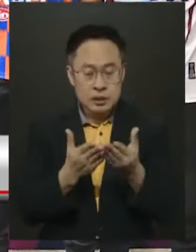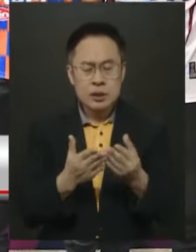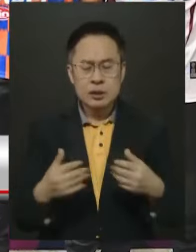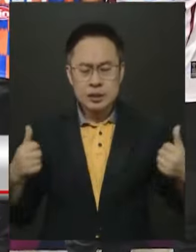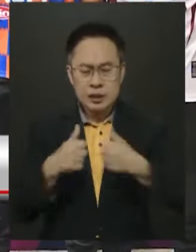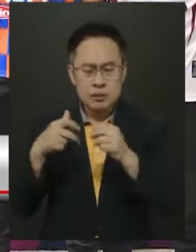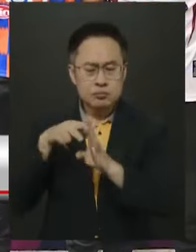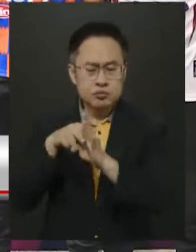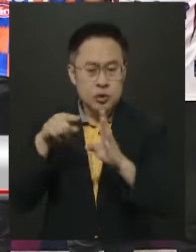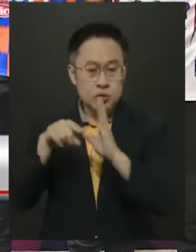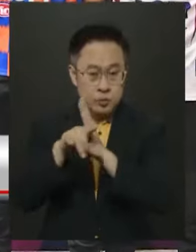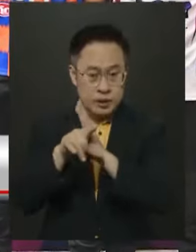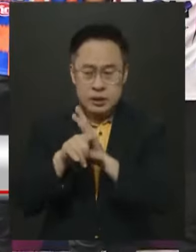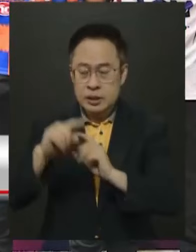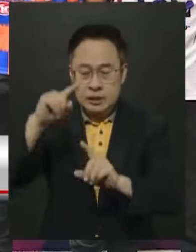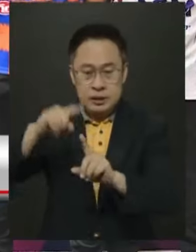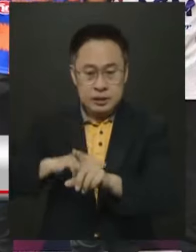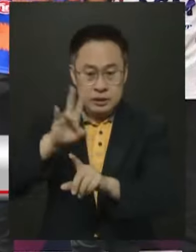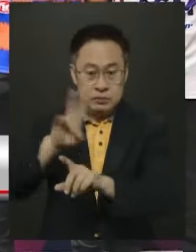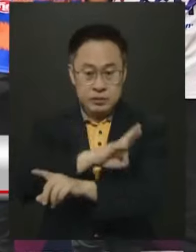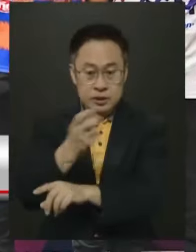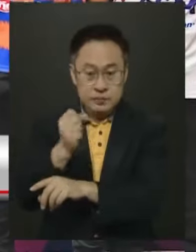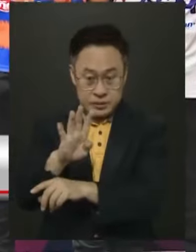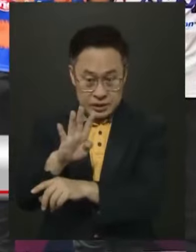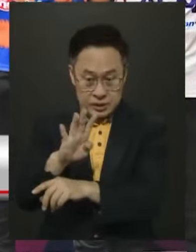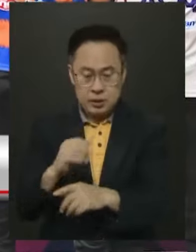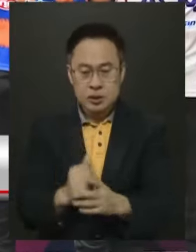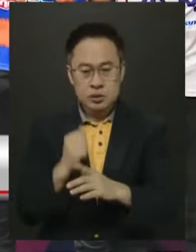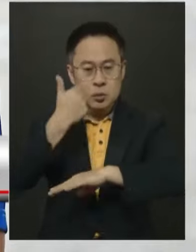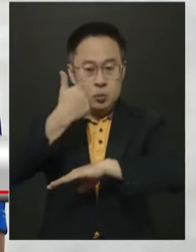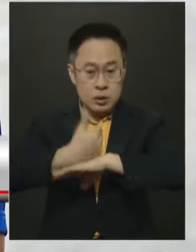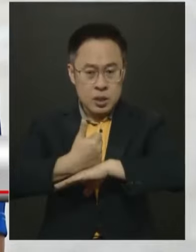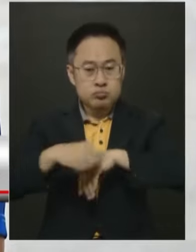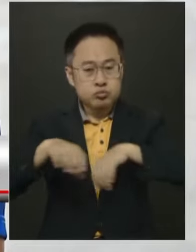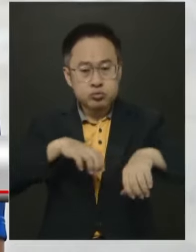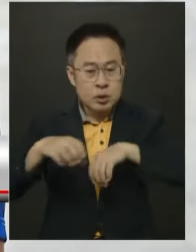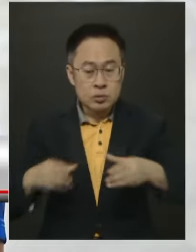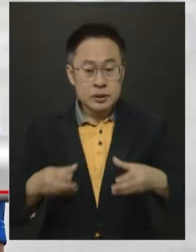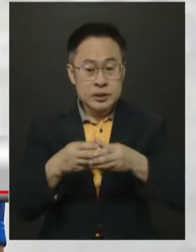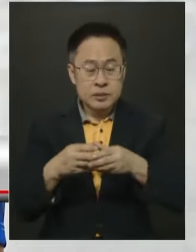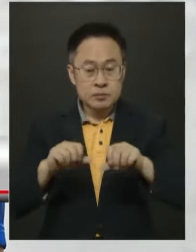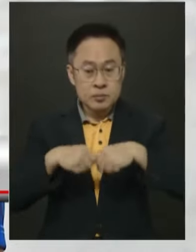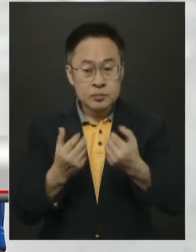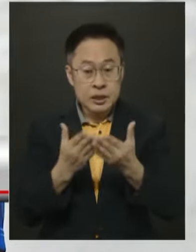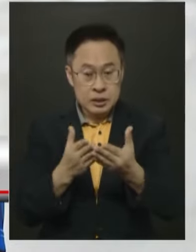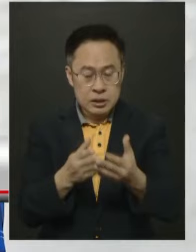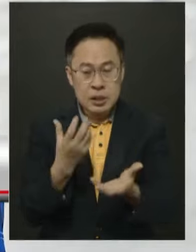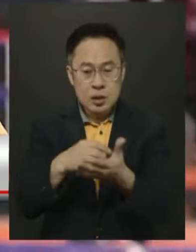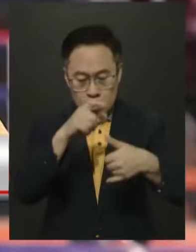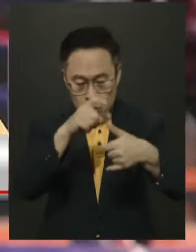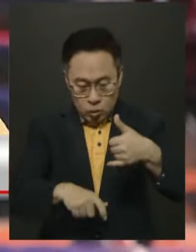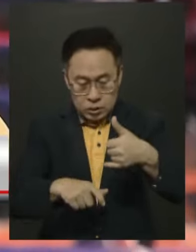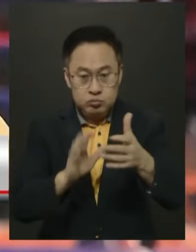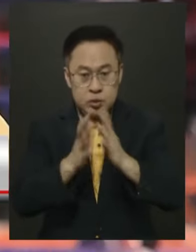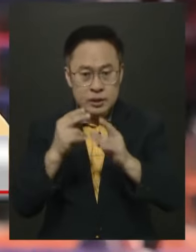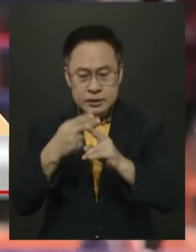โค้ชดมนะคะอุดมทวีสุขค่ะเฮดโค้ชของการท่าเรือนะคะก็ได้ออกมาบอกค่ะว่าเจษฎาชูเดชกองหน้าตัวเก่าของทีมกลับ